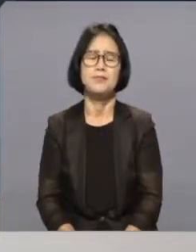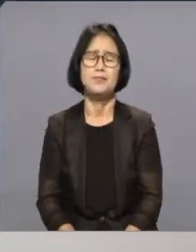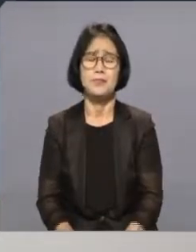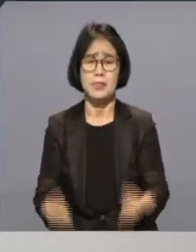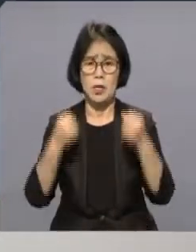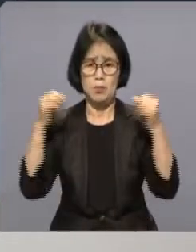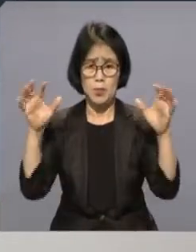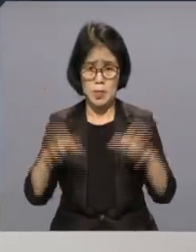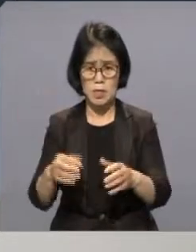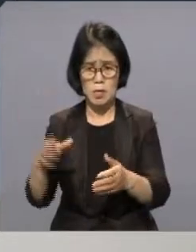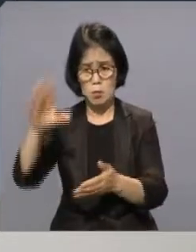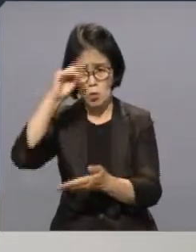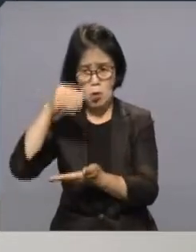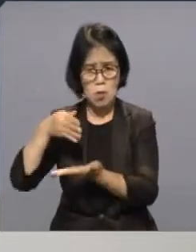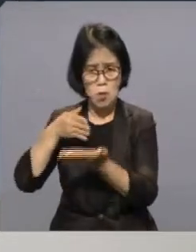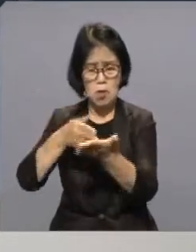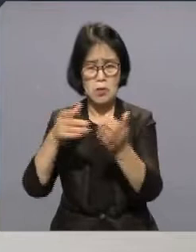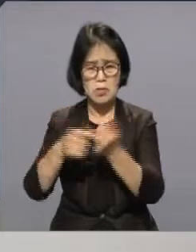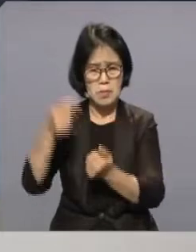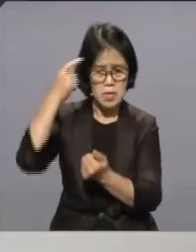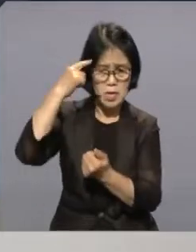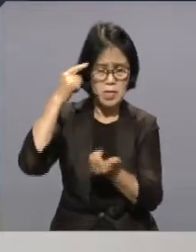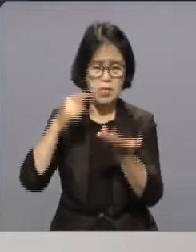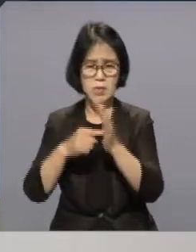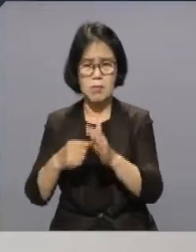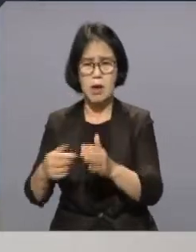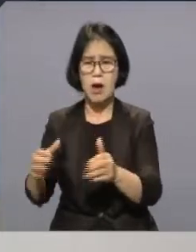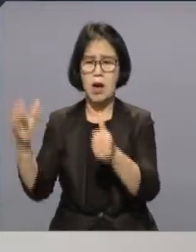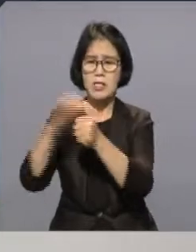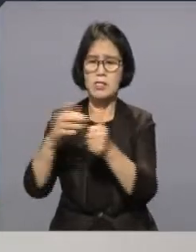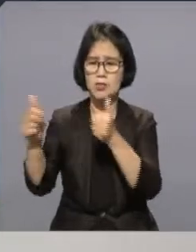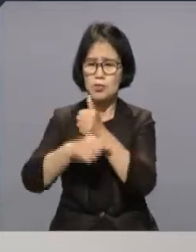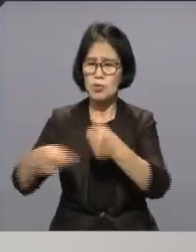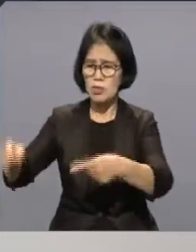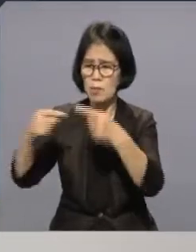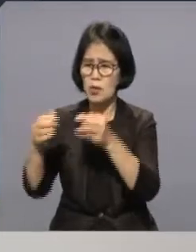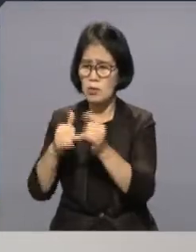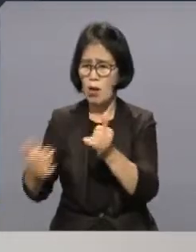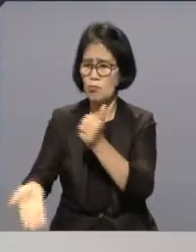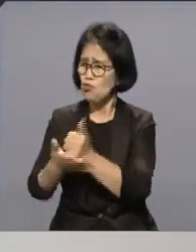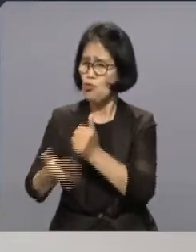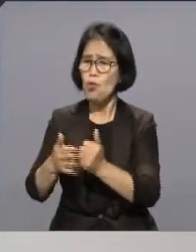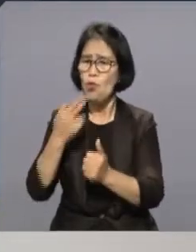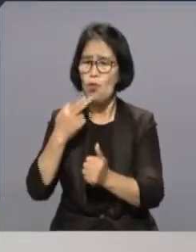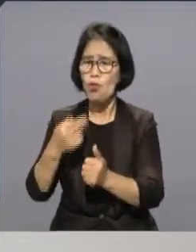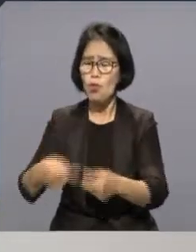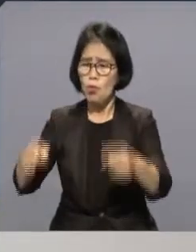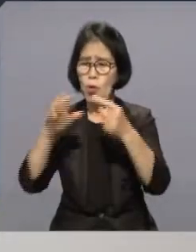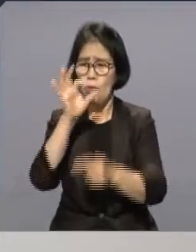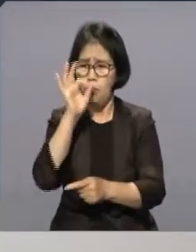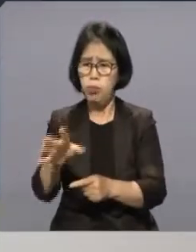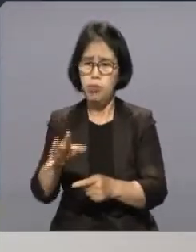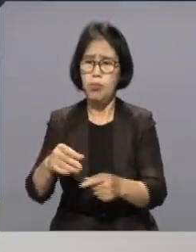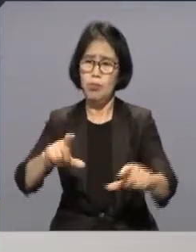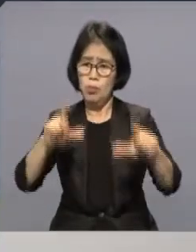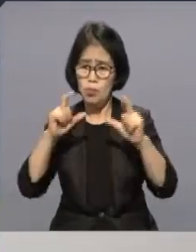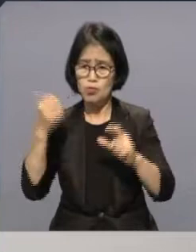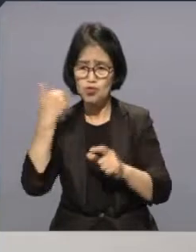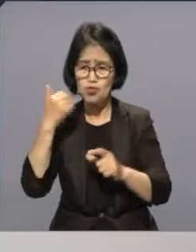협치 새 모델 제시할 것처럼 의지 다지더니 인수위 참여 인사 추천 않고 불참 통보했던 건